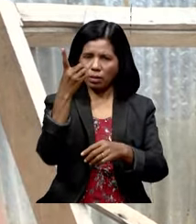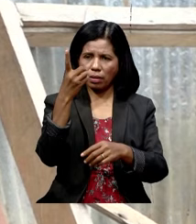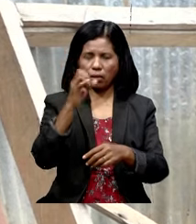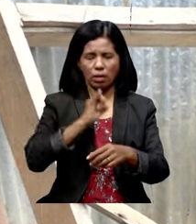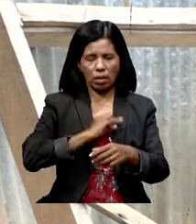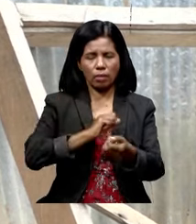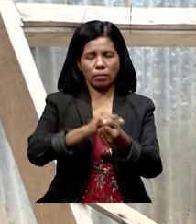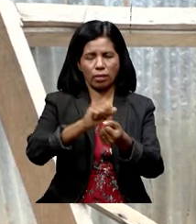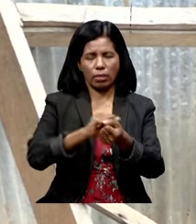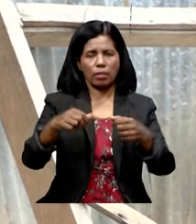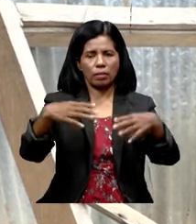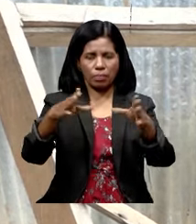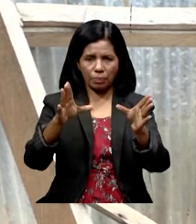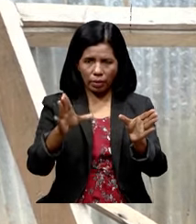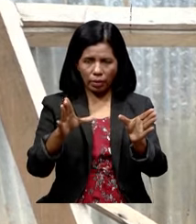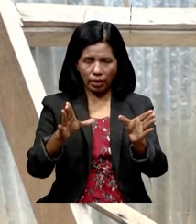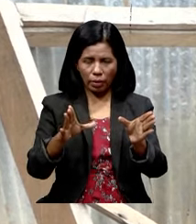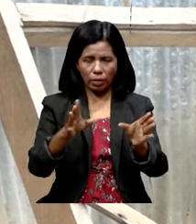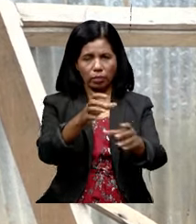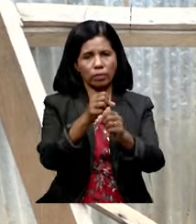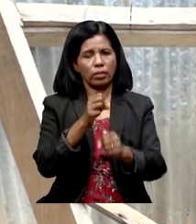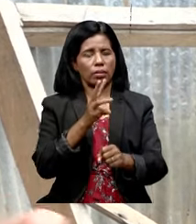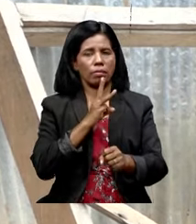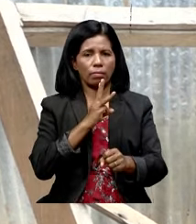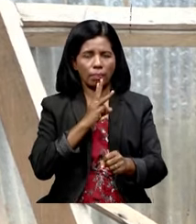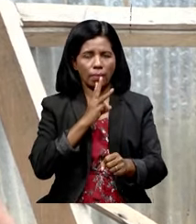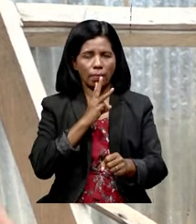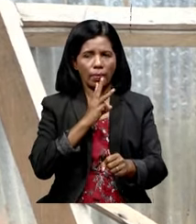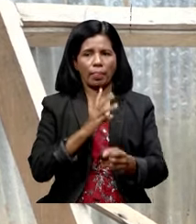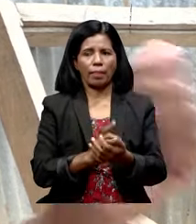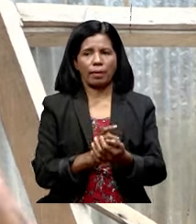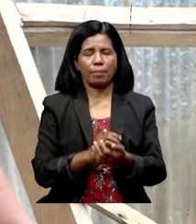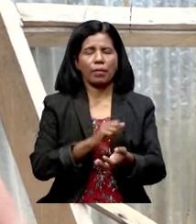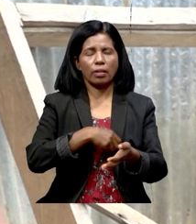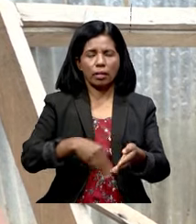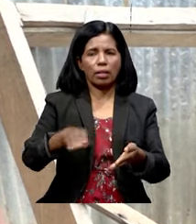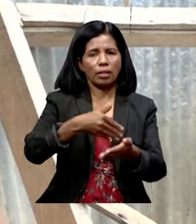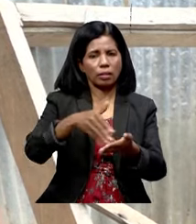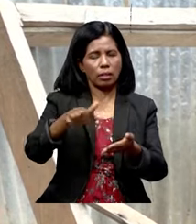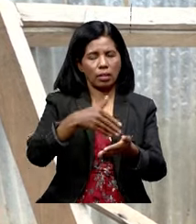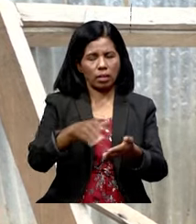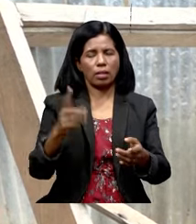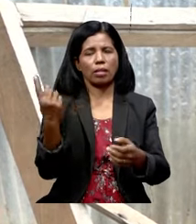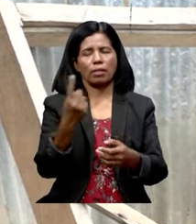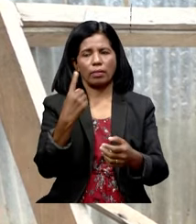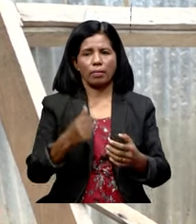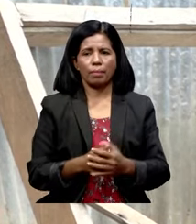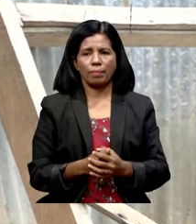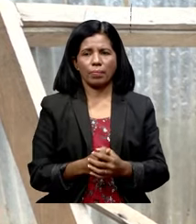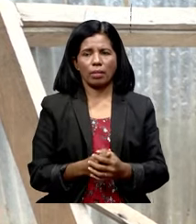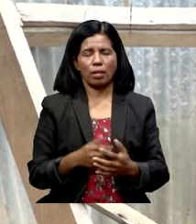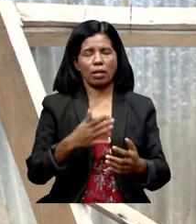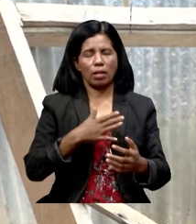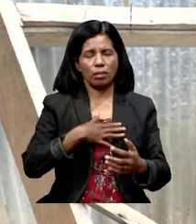fase bikin guru be, masa dasarai, masa nedit. Masalah